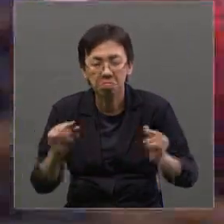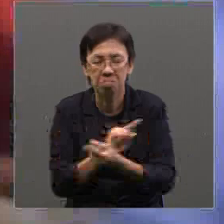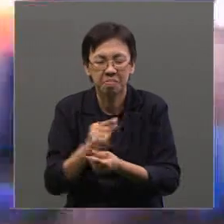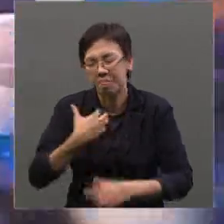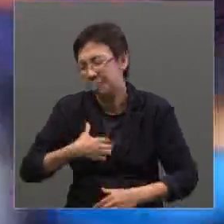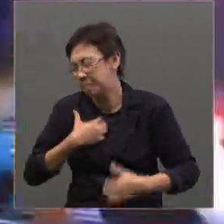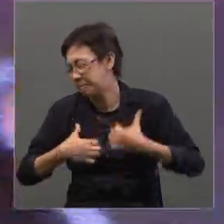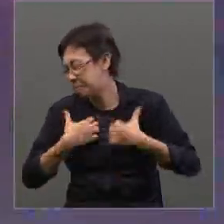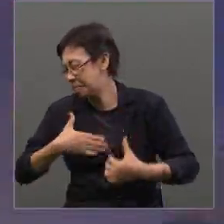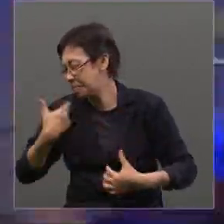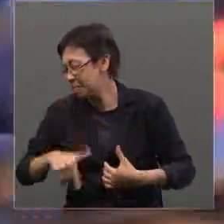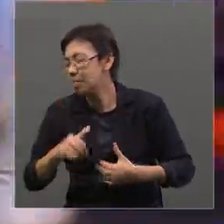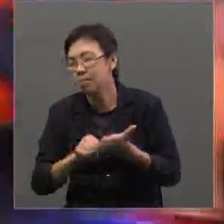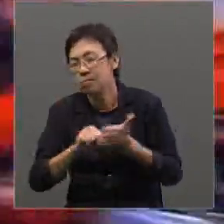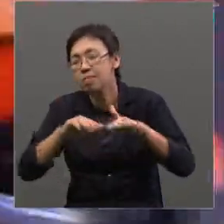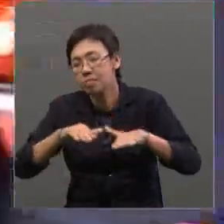ครับ